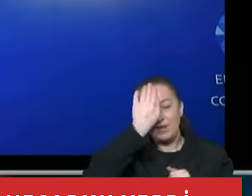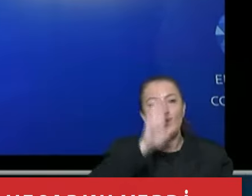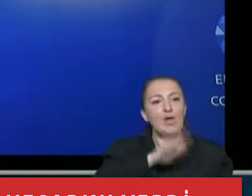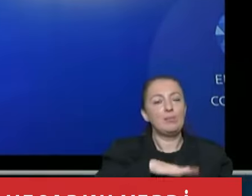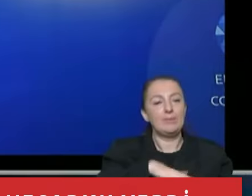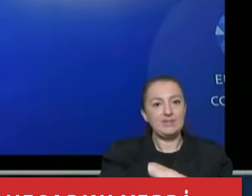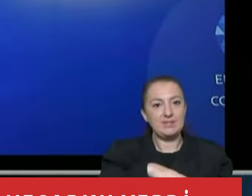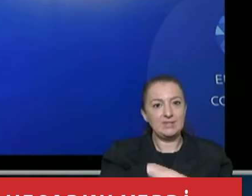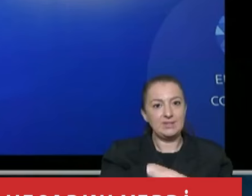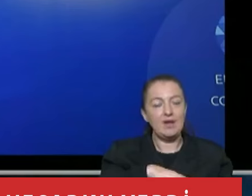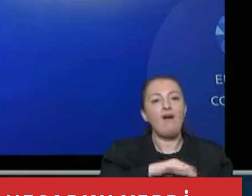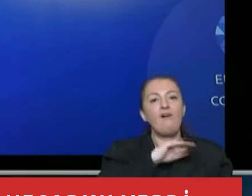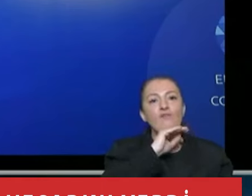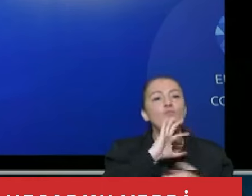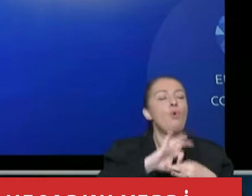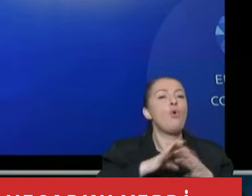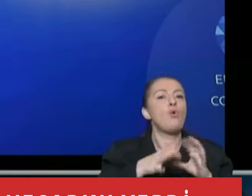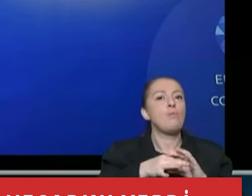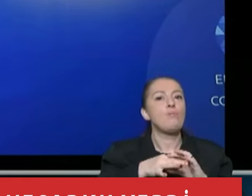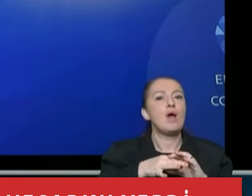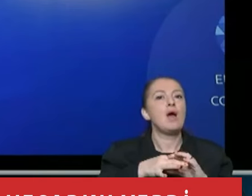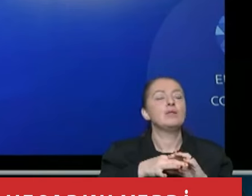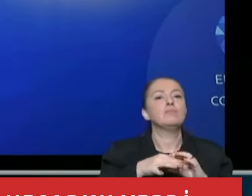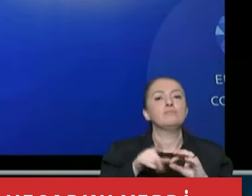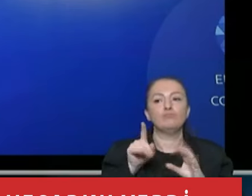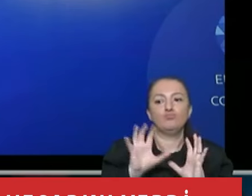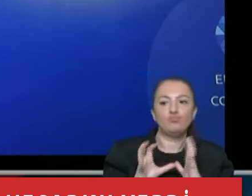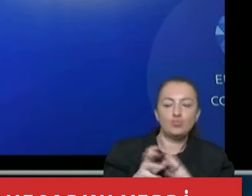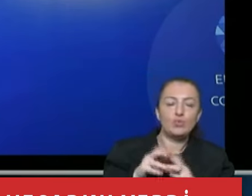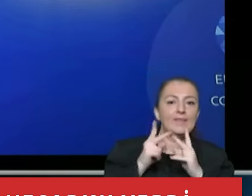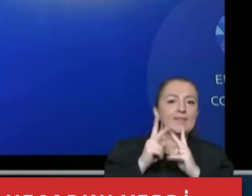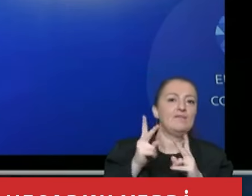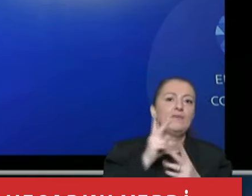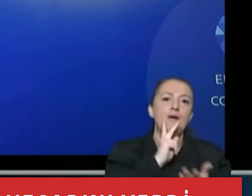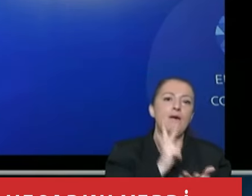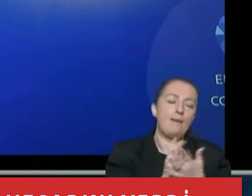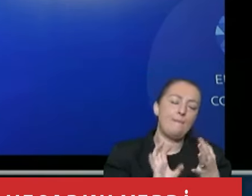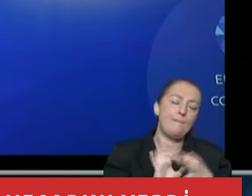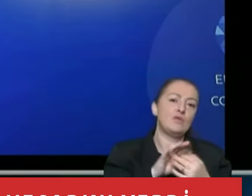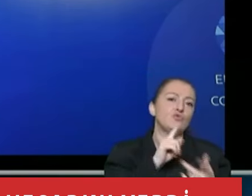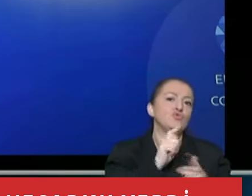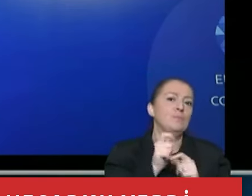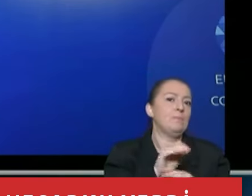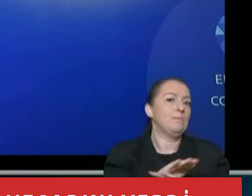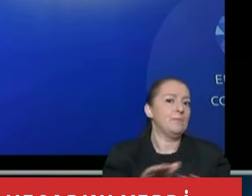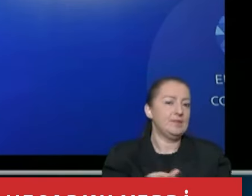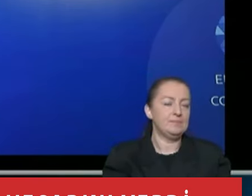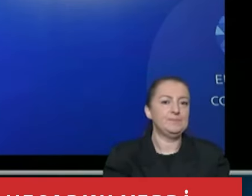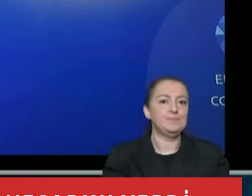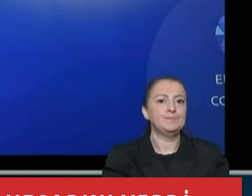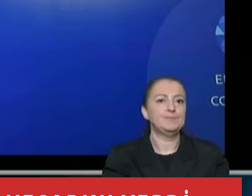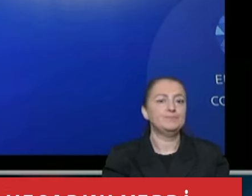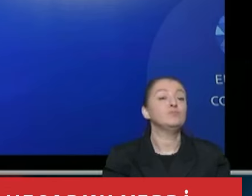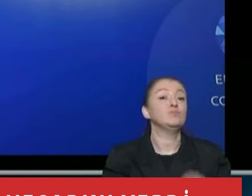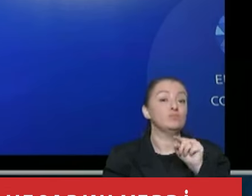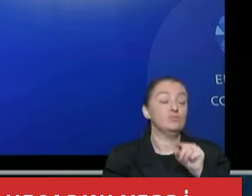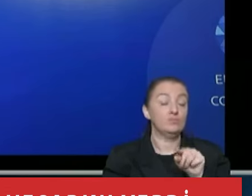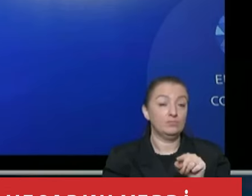yapılmasını Avrupa Olimpiyat komitesi tarafından Karara bağlayarak sözleşmesini yaptık bu